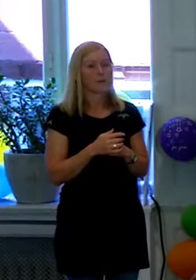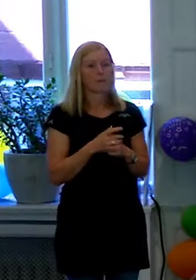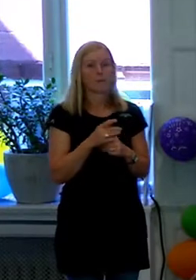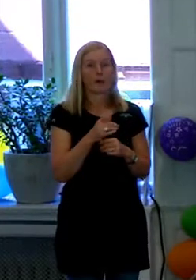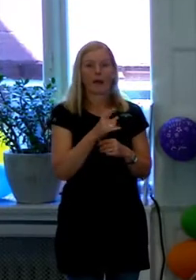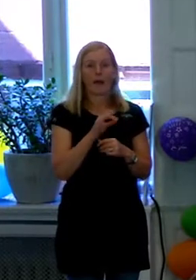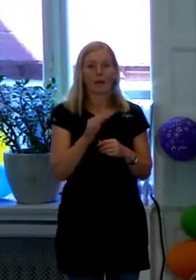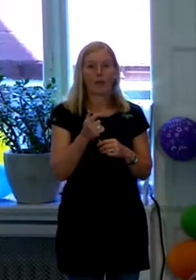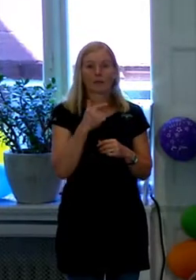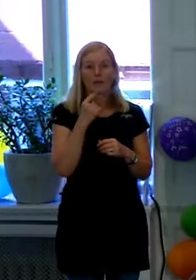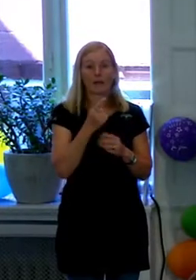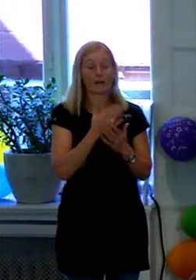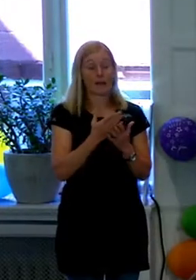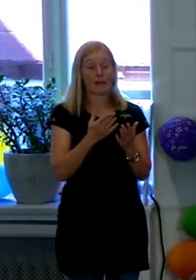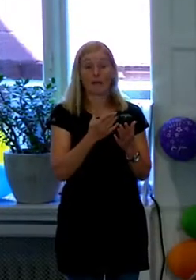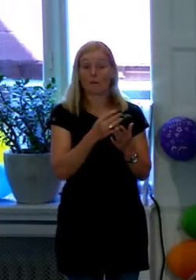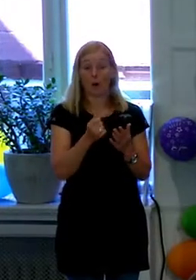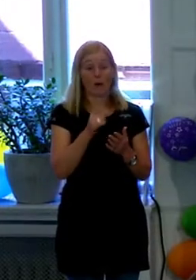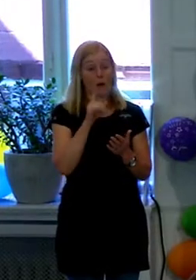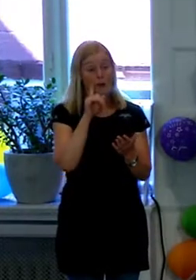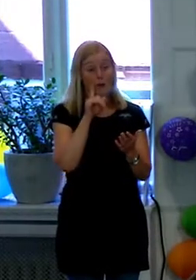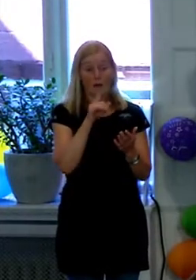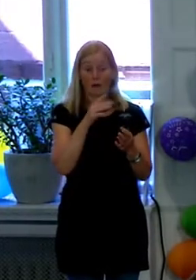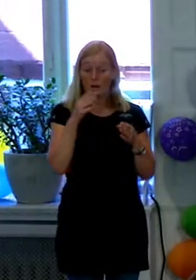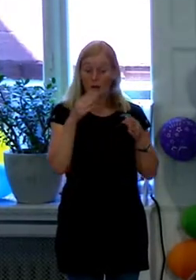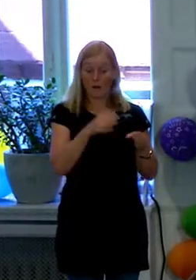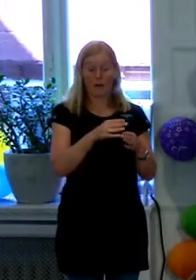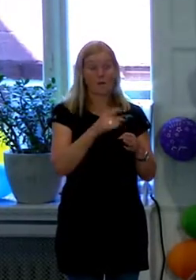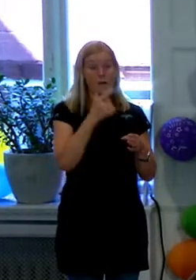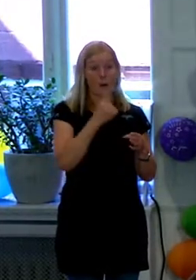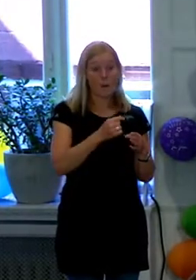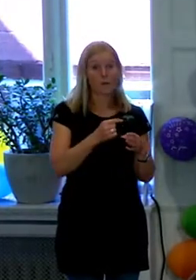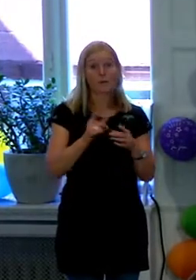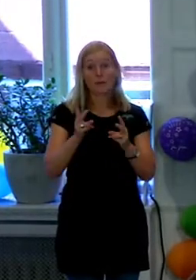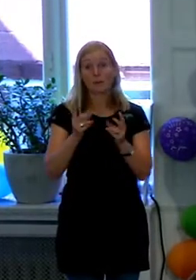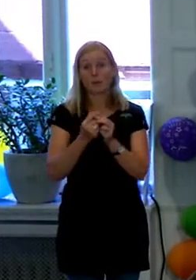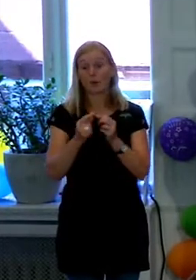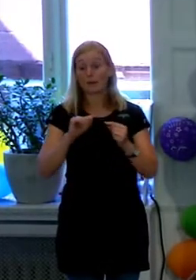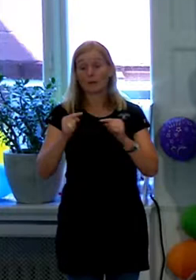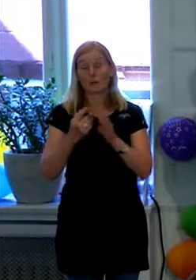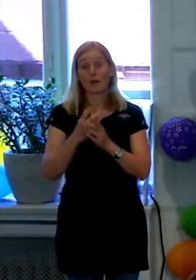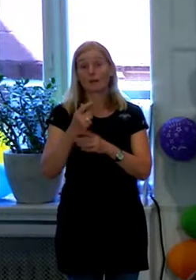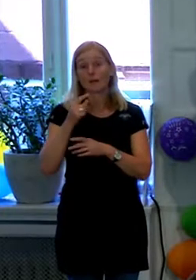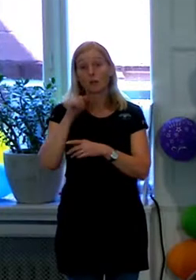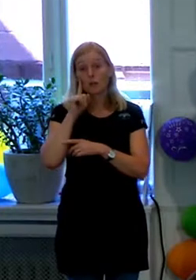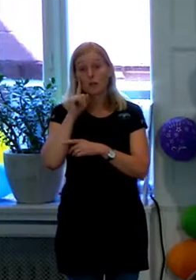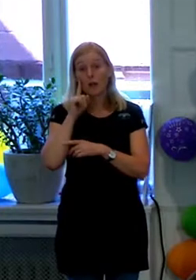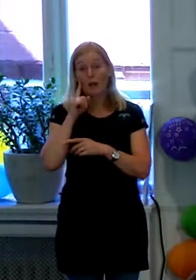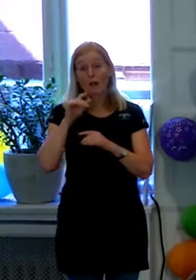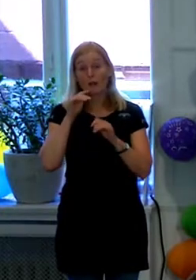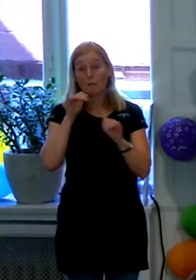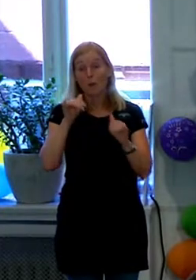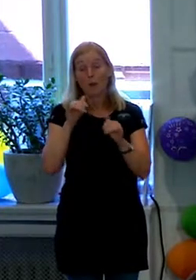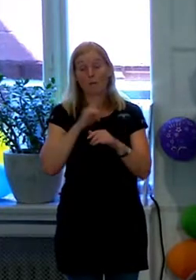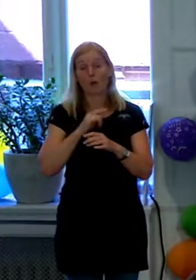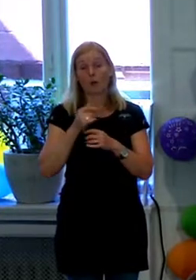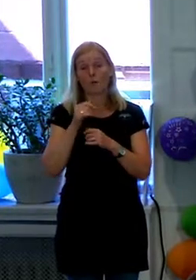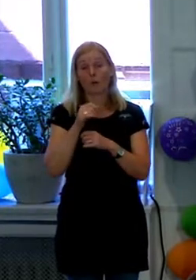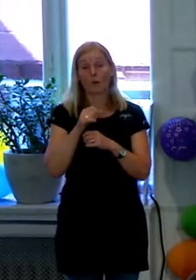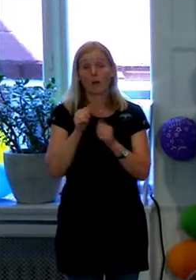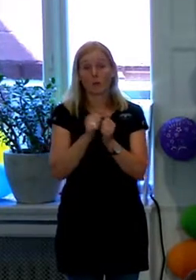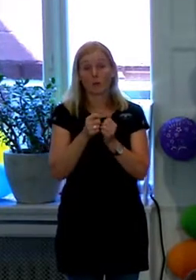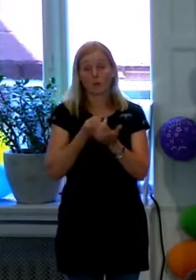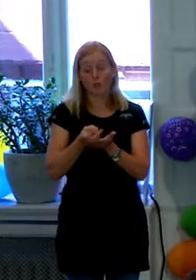ingen fråga en kom för Lund. Alltså det pågår en stor debatt just nu i Tyskland om godståg och hur de bullrar. Och det pågår också en översyn i